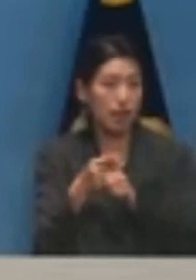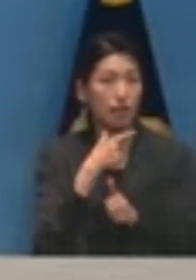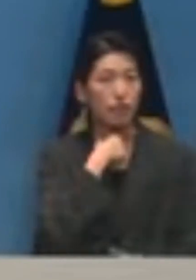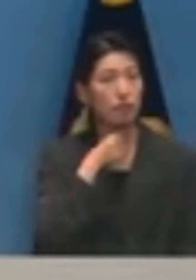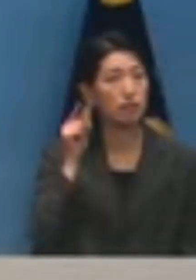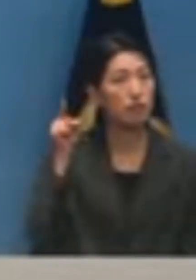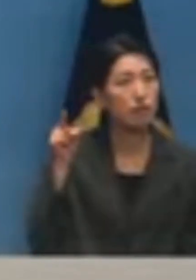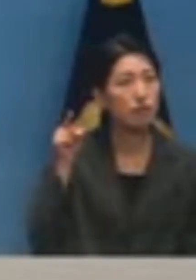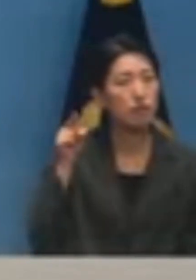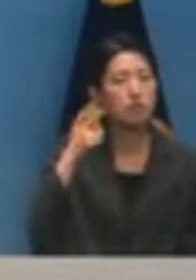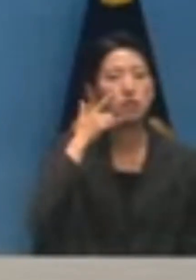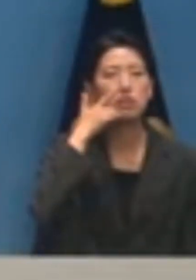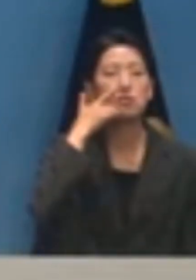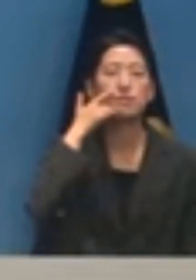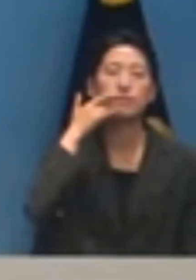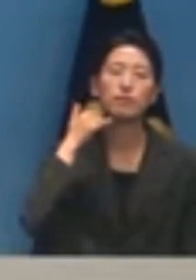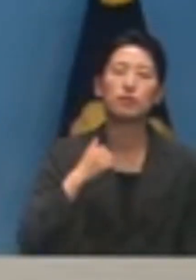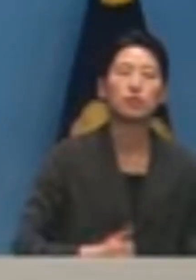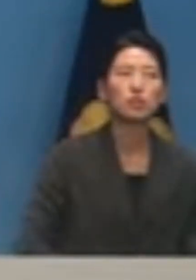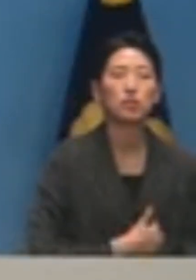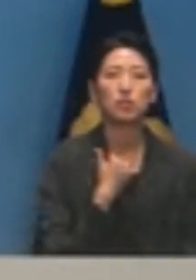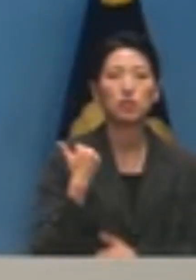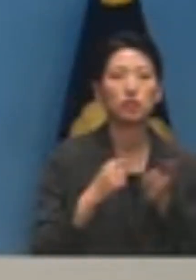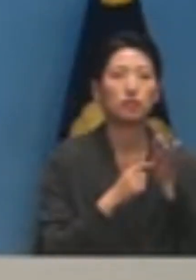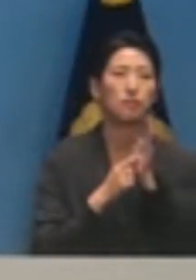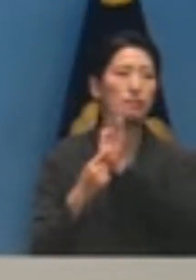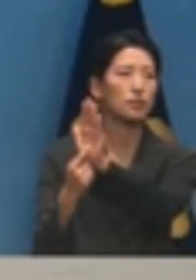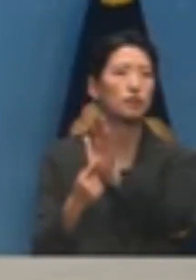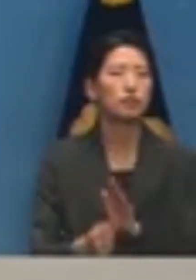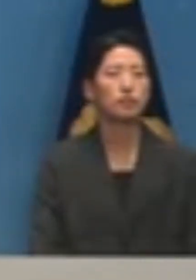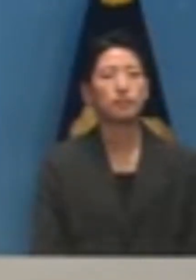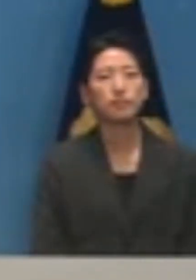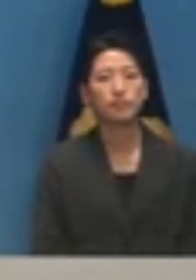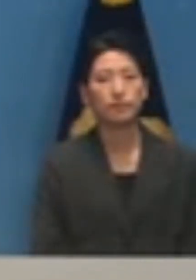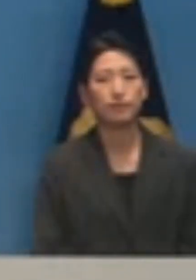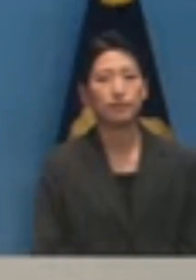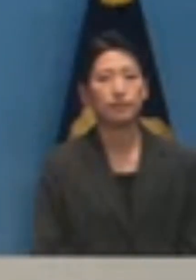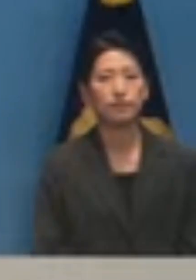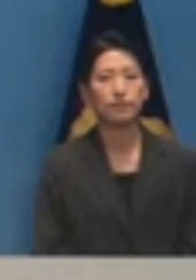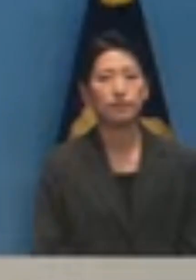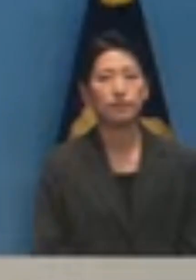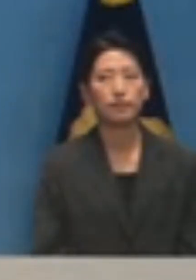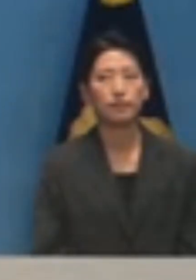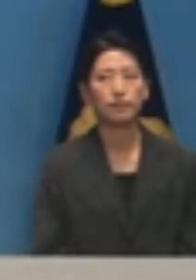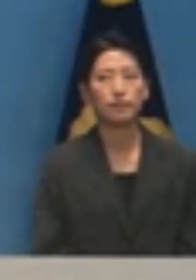누구든 학부모의 분노의 불길 앞에 서게 될 것입니다. 이재명